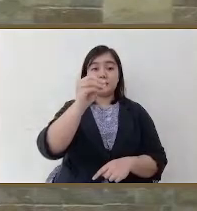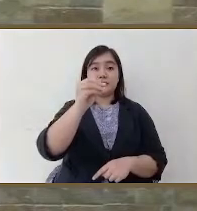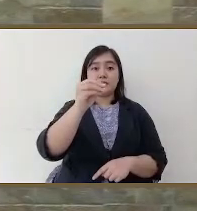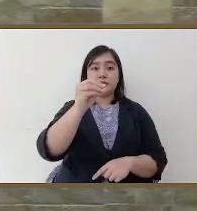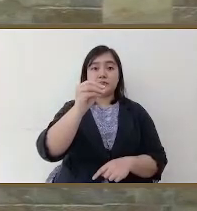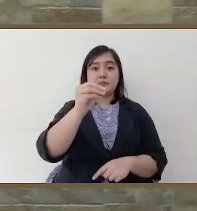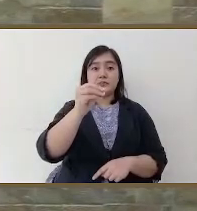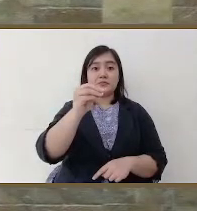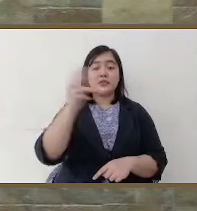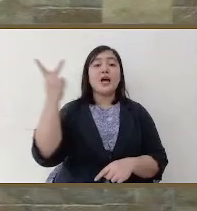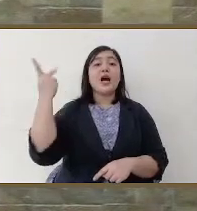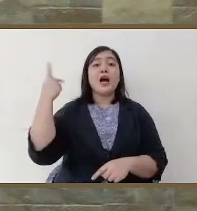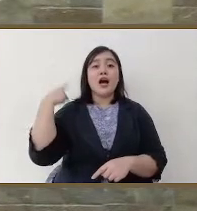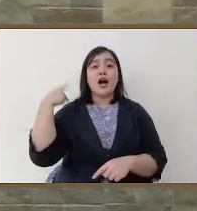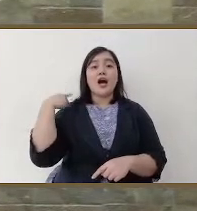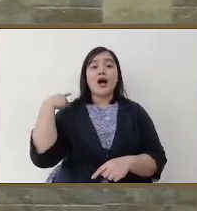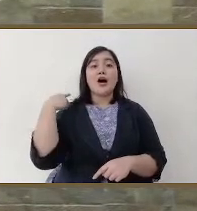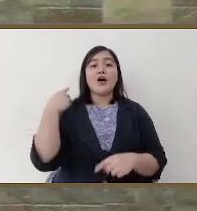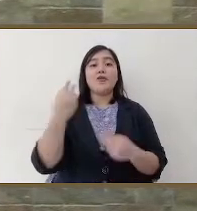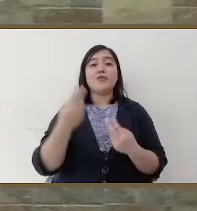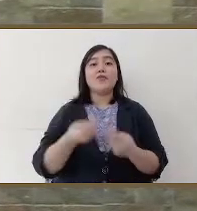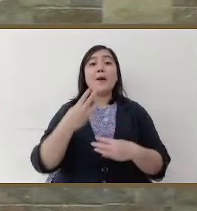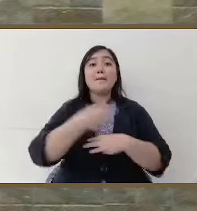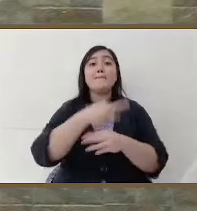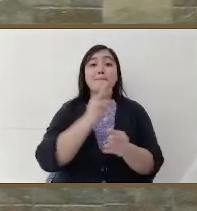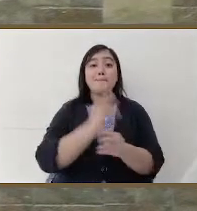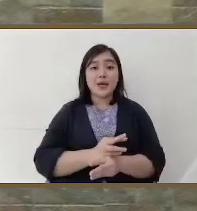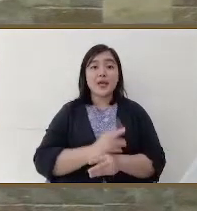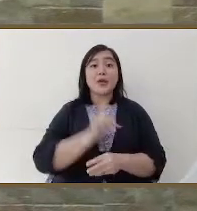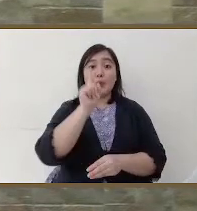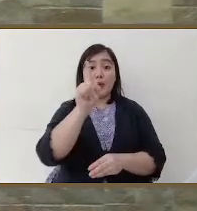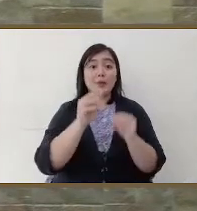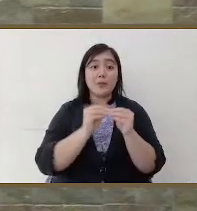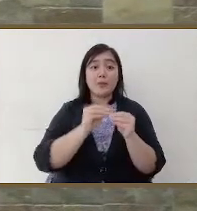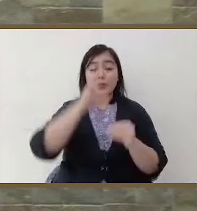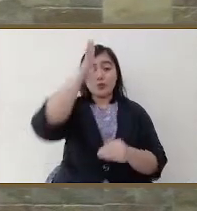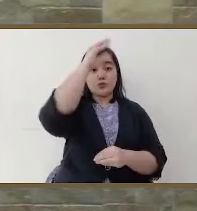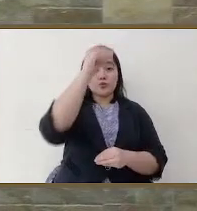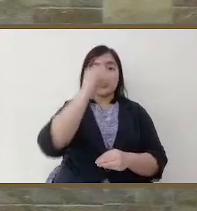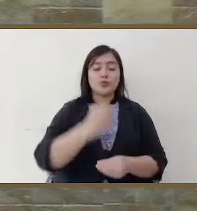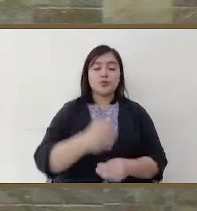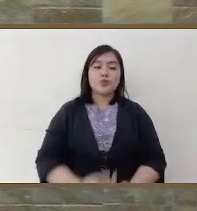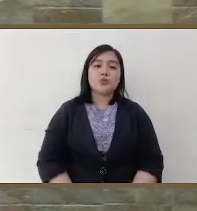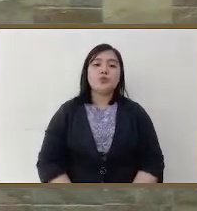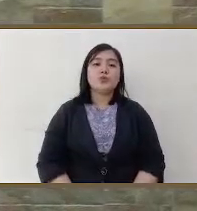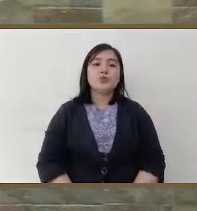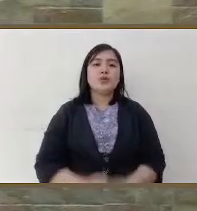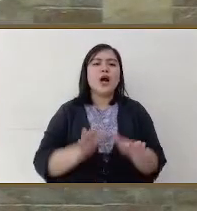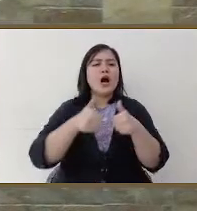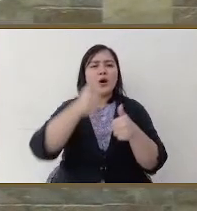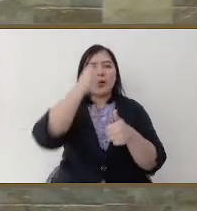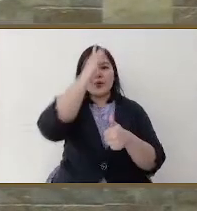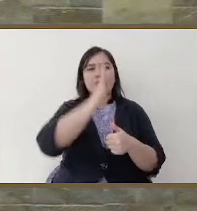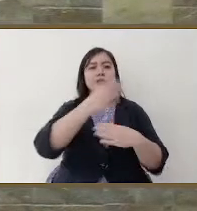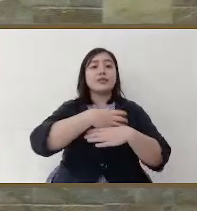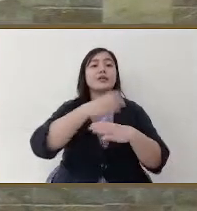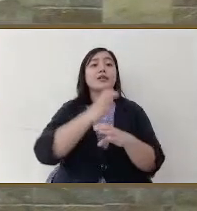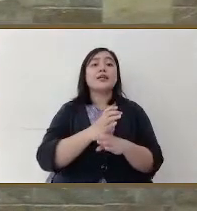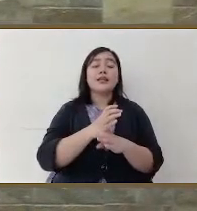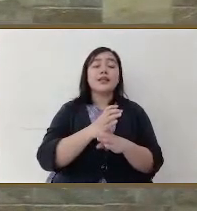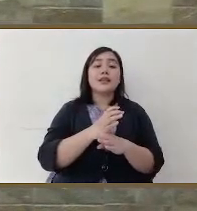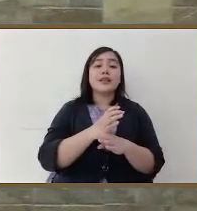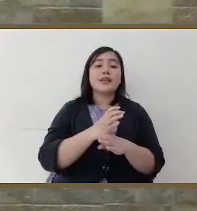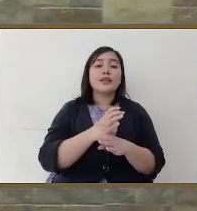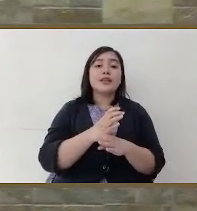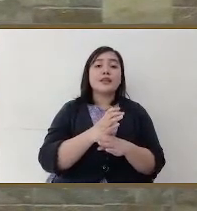Mula sa isang tao, lumabas ang maraming tao. Pero sino ang nagpasimuno ng tao? At paano nilikha ng Diyos ang tao? God created man in the